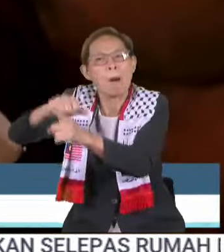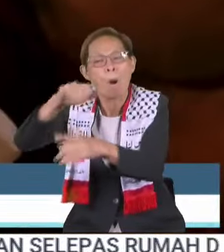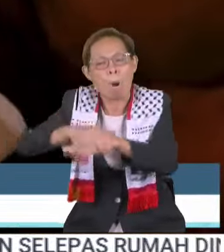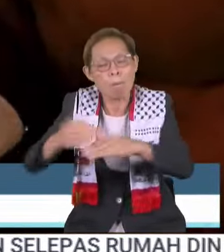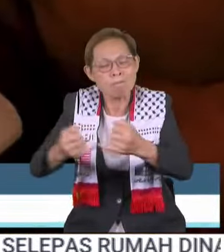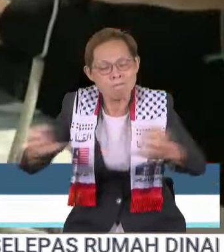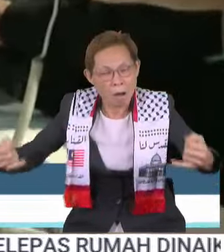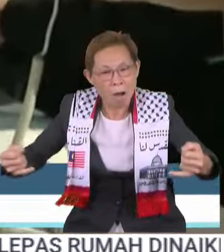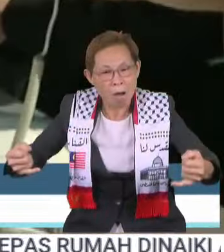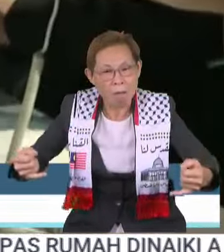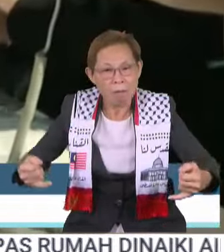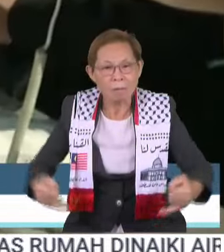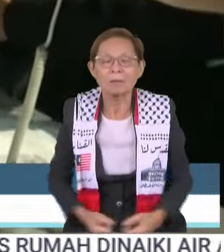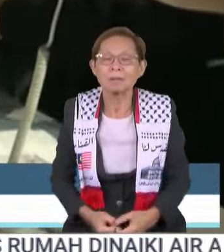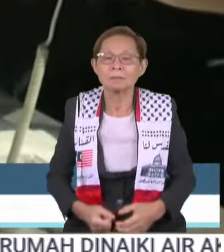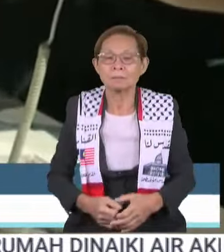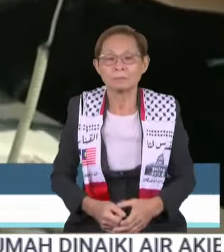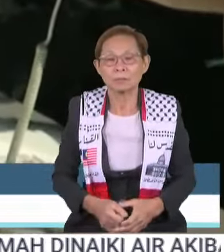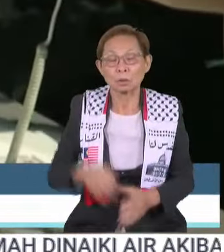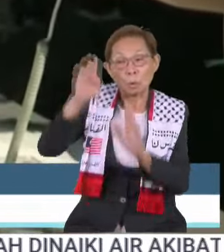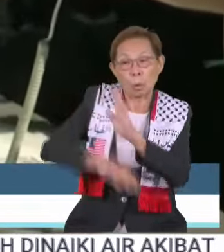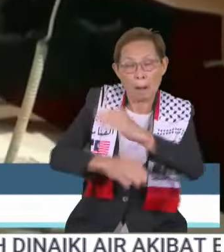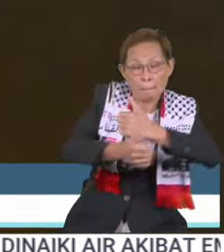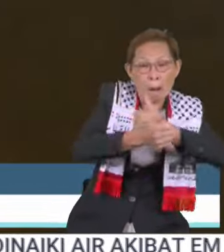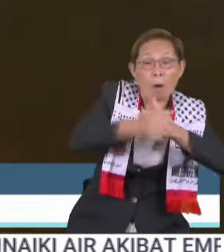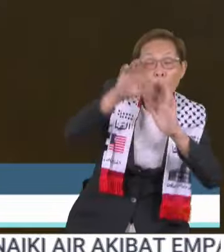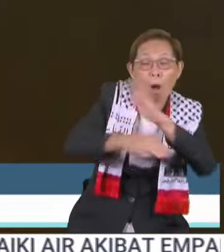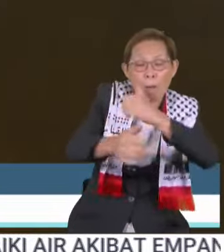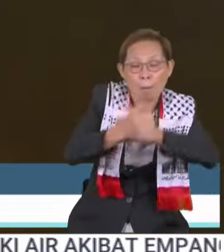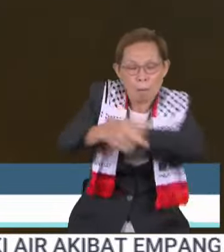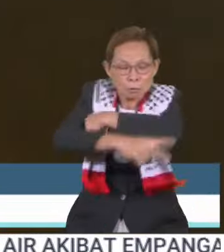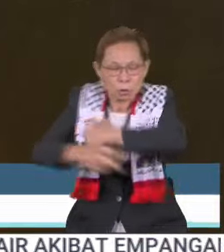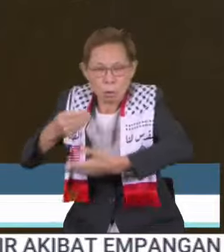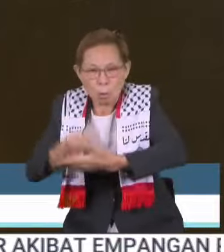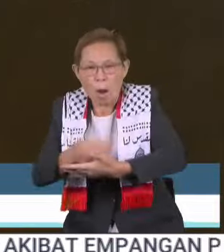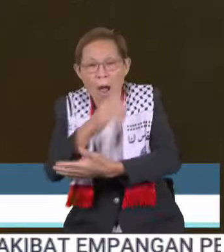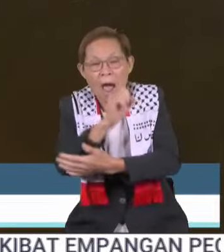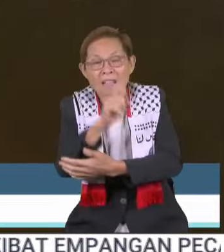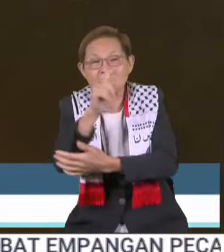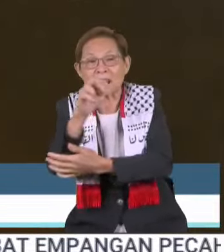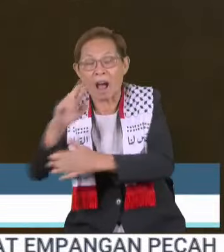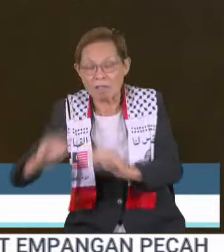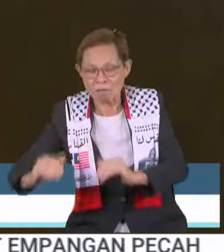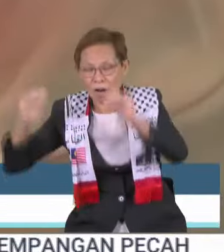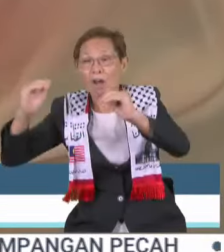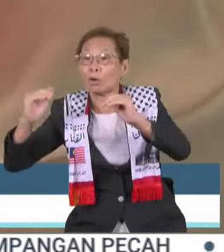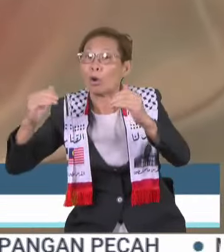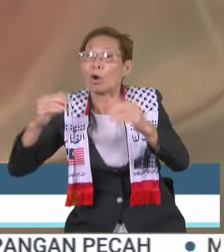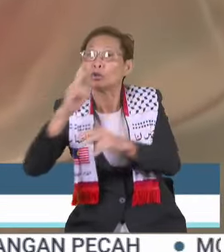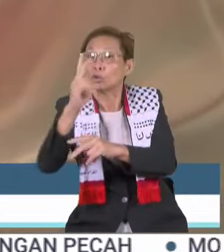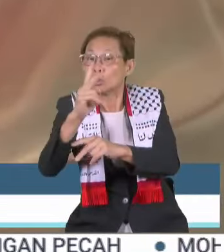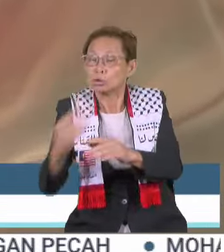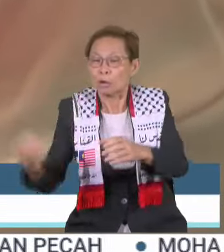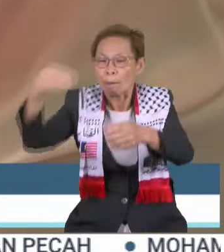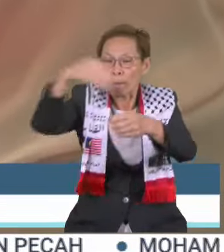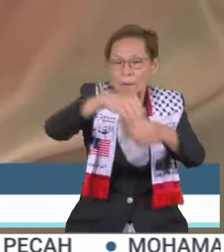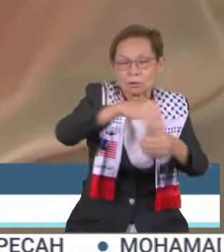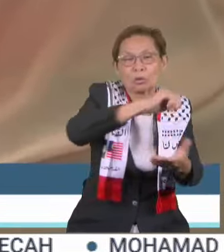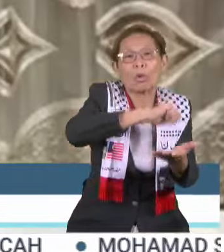talian. Dalam masa sama, mengurangkan risiko kecurian wang, manakan STR Fasa 2 mula dikreditkan ke akaun